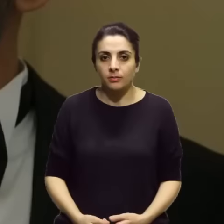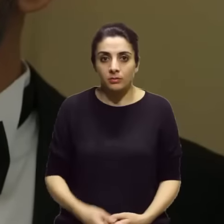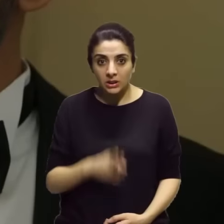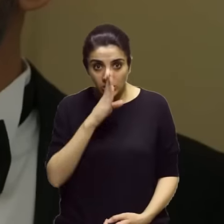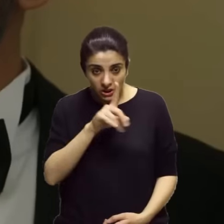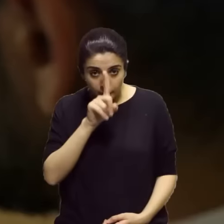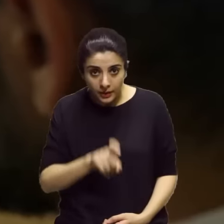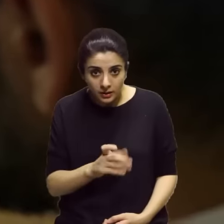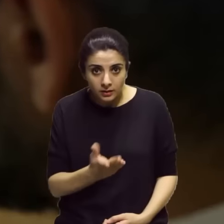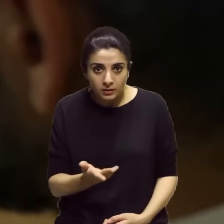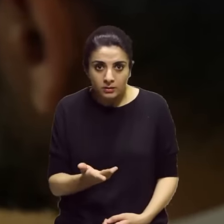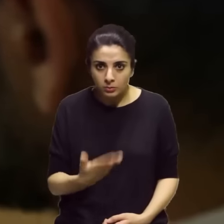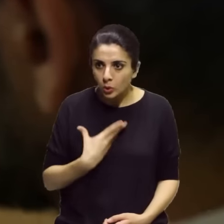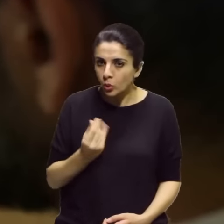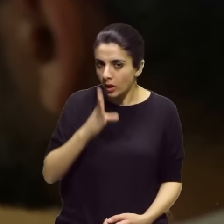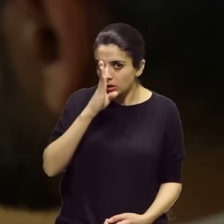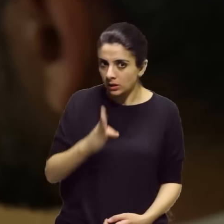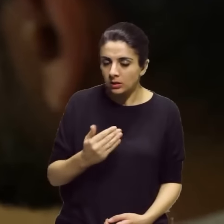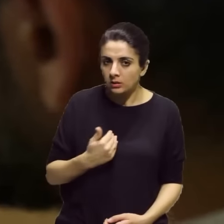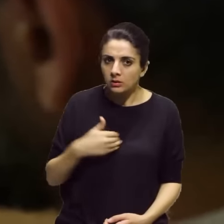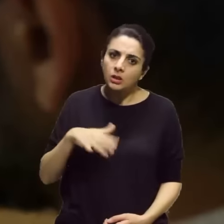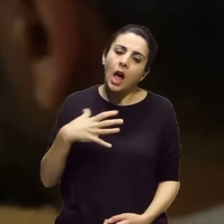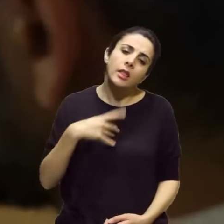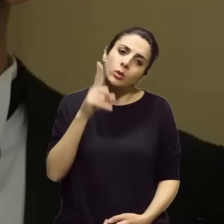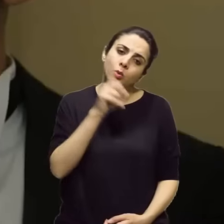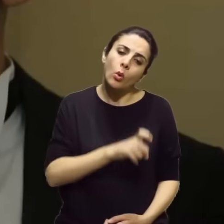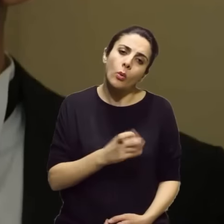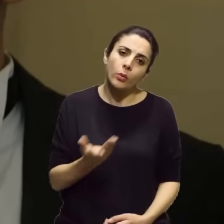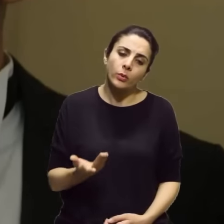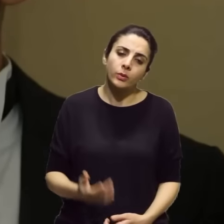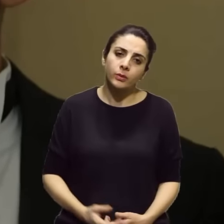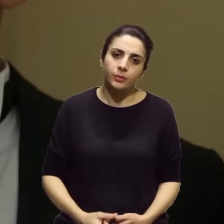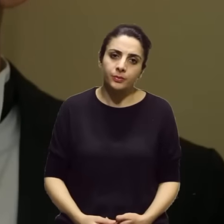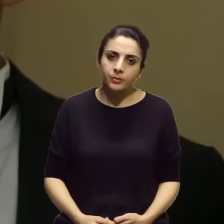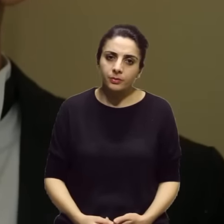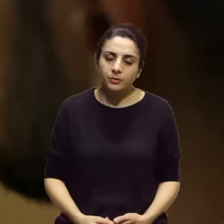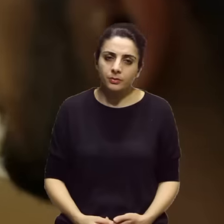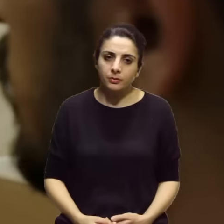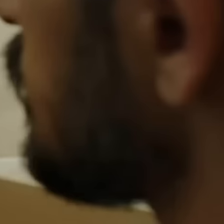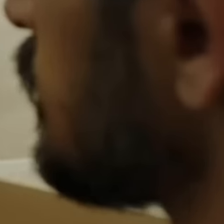Sen ciddi misin? Gayet ciddiyim. Git kendisine sor.